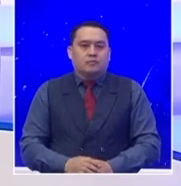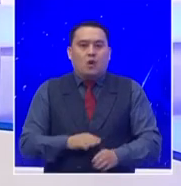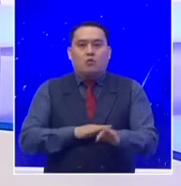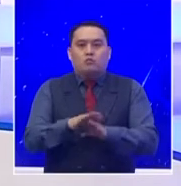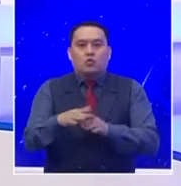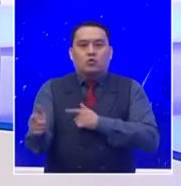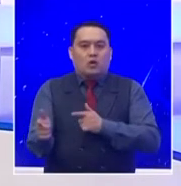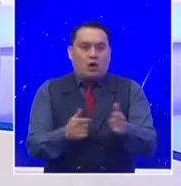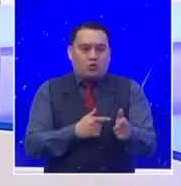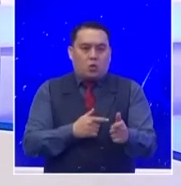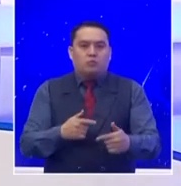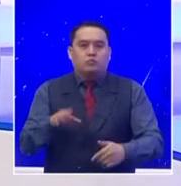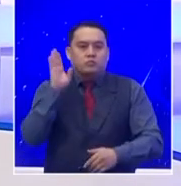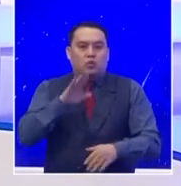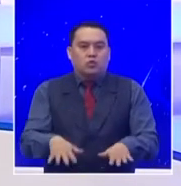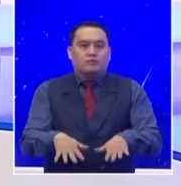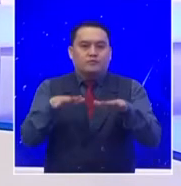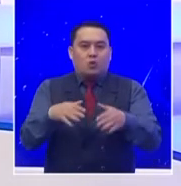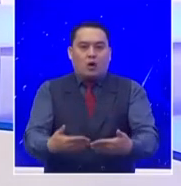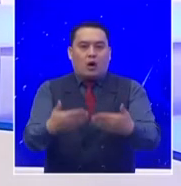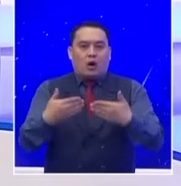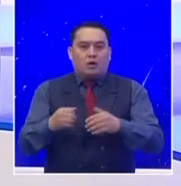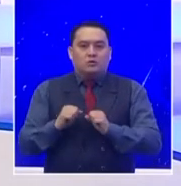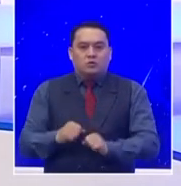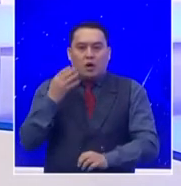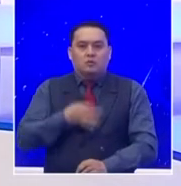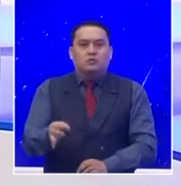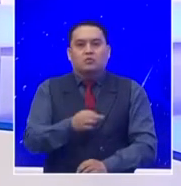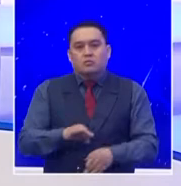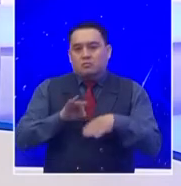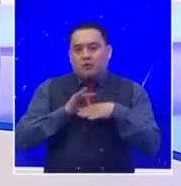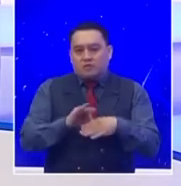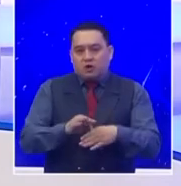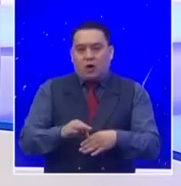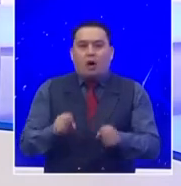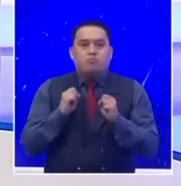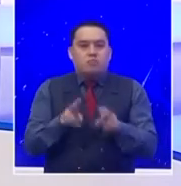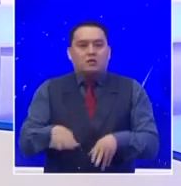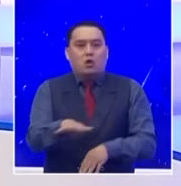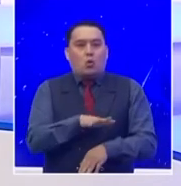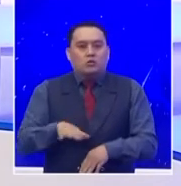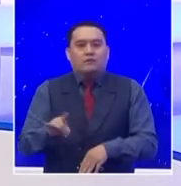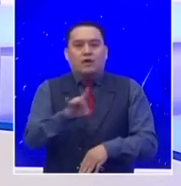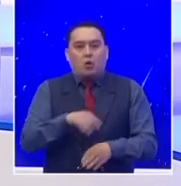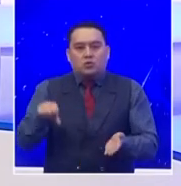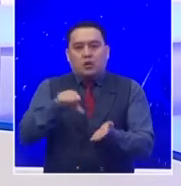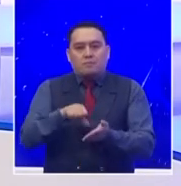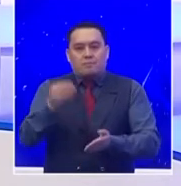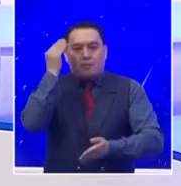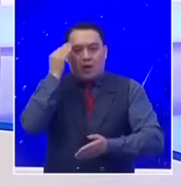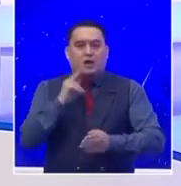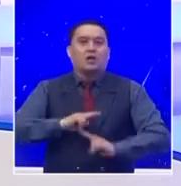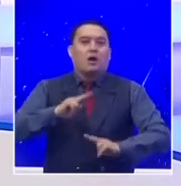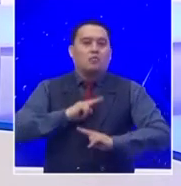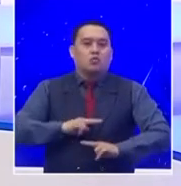Полная готовность. Противопаводковые мероприятия продолжаются в Алматинской области. Во всех опасных участках региона приняты необходимые